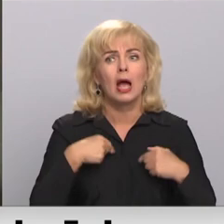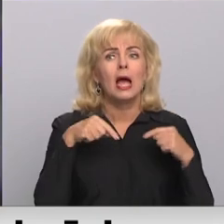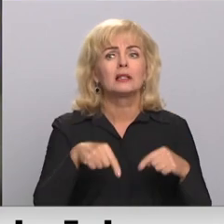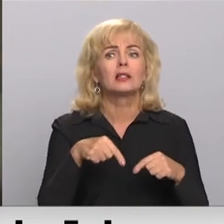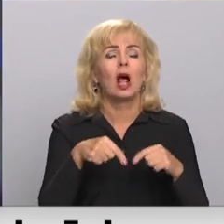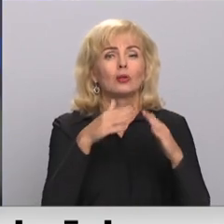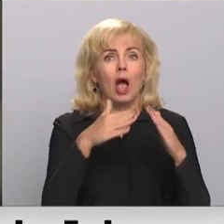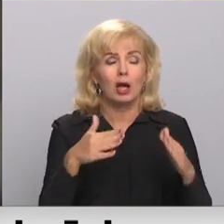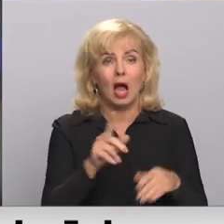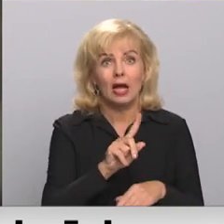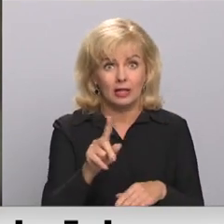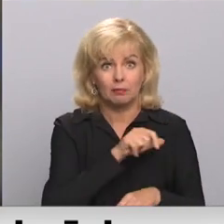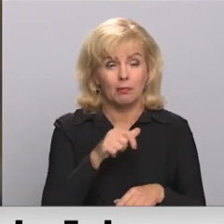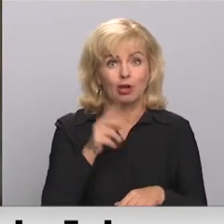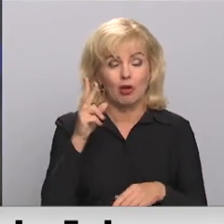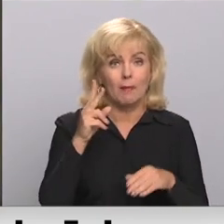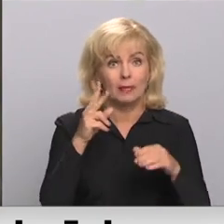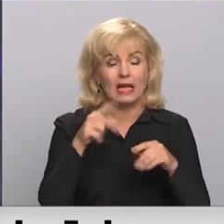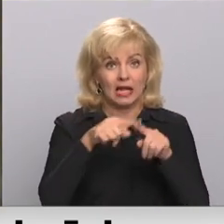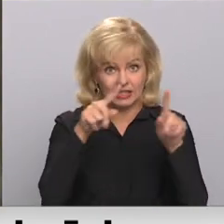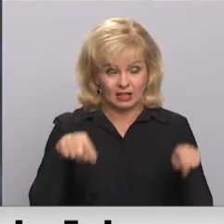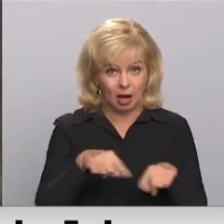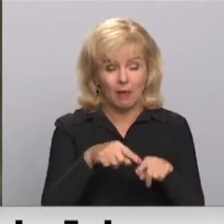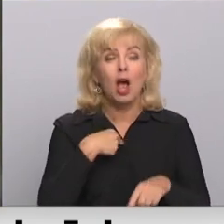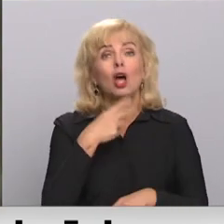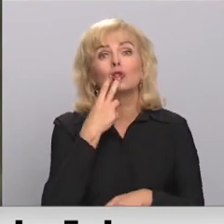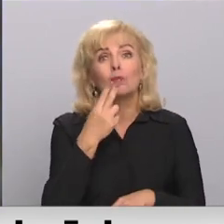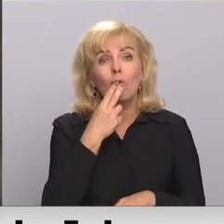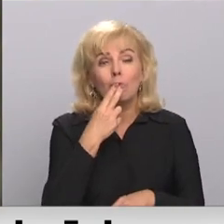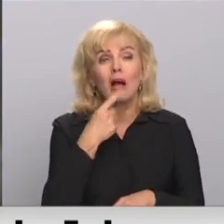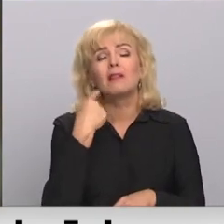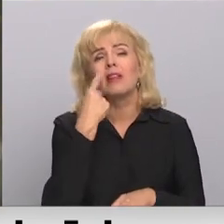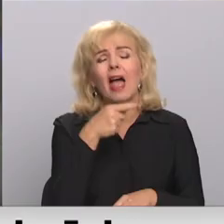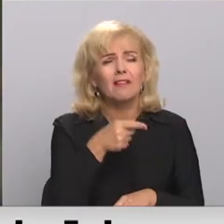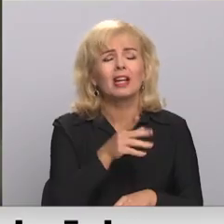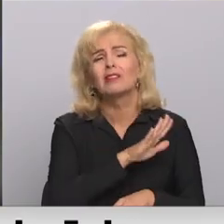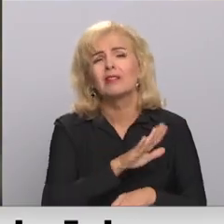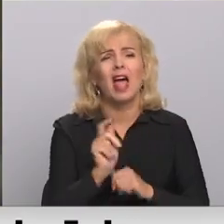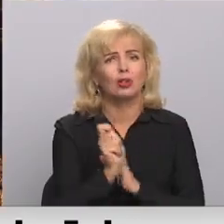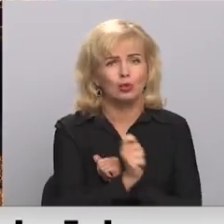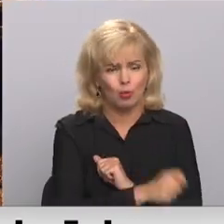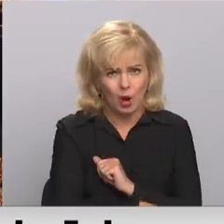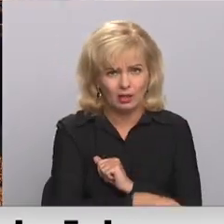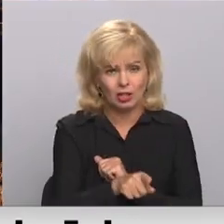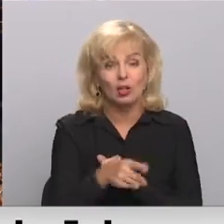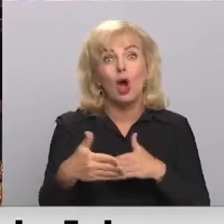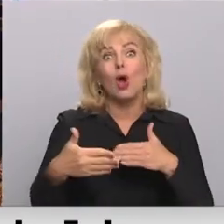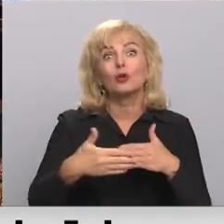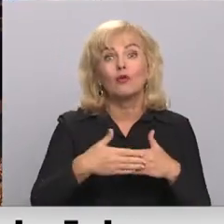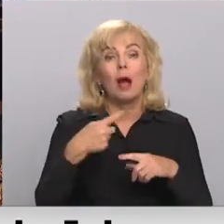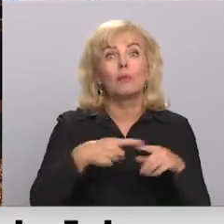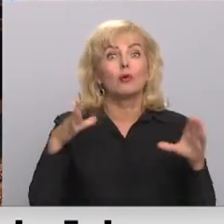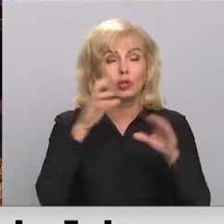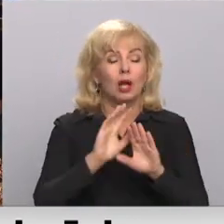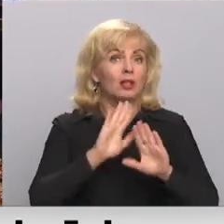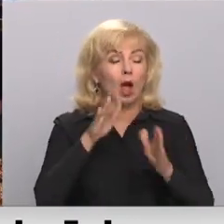ir pašapliecinājums. Var uzpīpēt vienkārši? Nu, neviens jūs par to, protams, nesodīs. Varat? Tuvojoties pusnaktī,